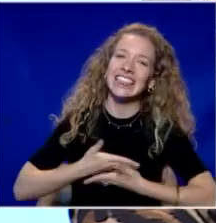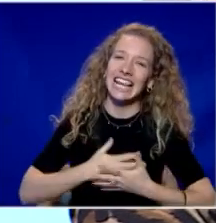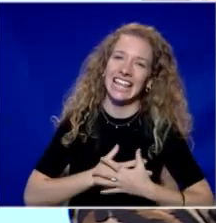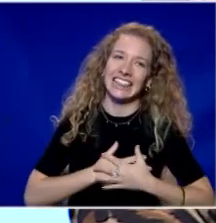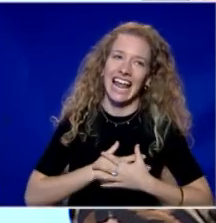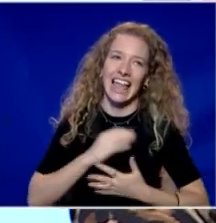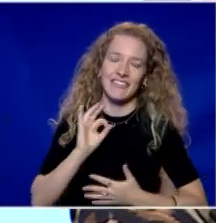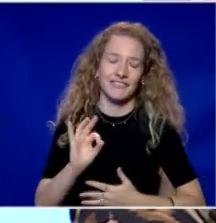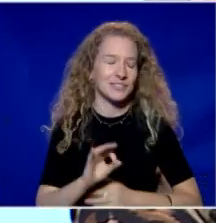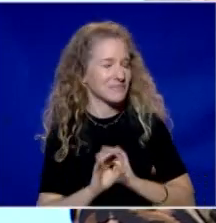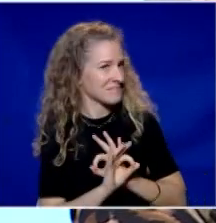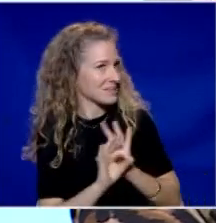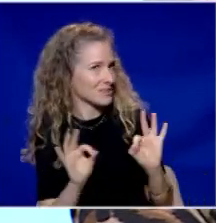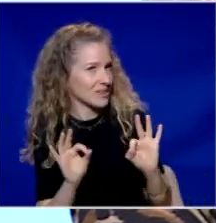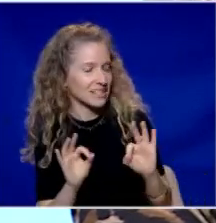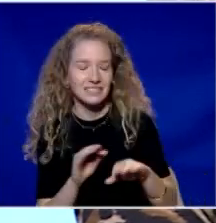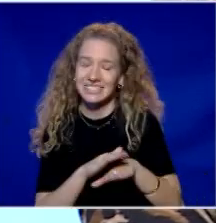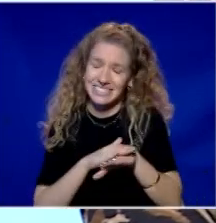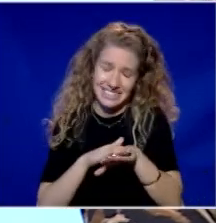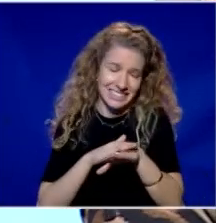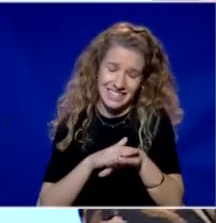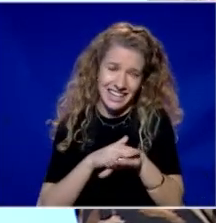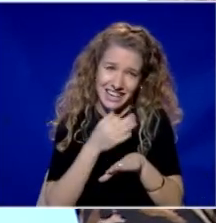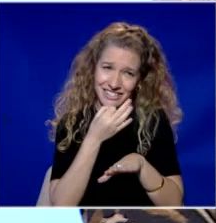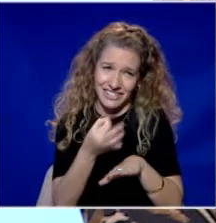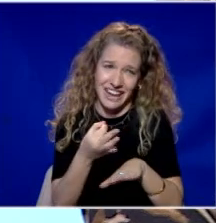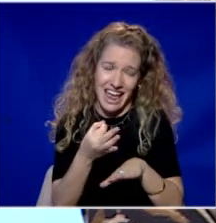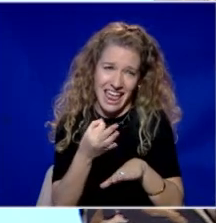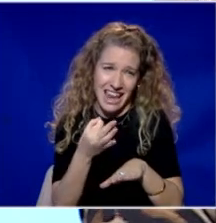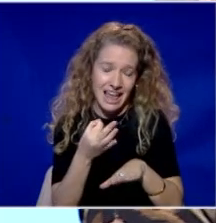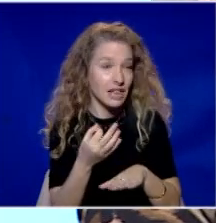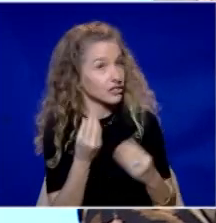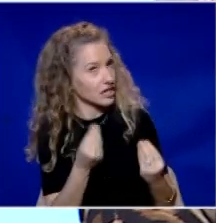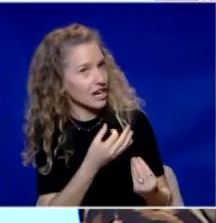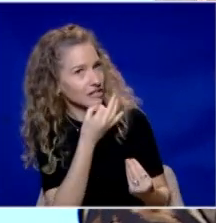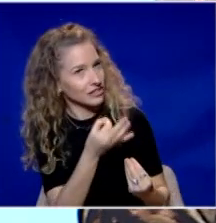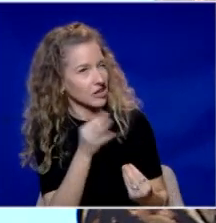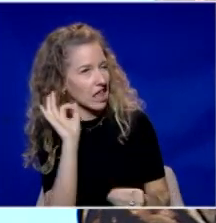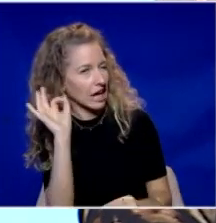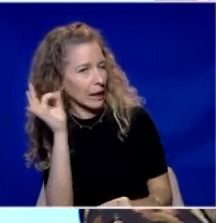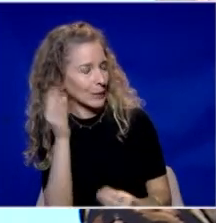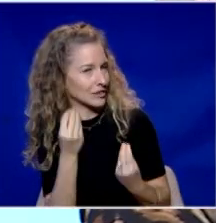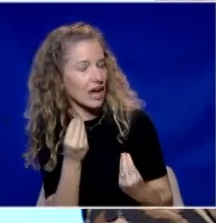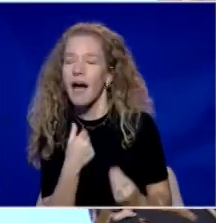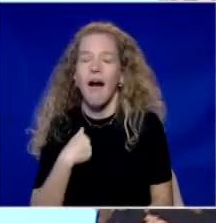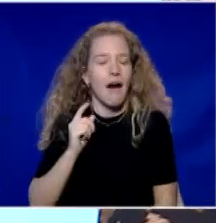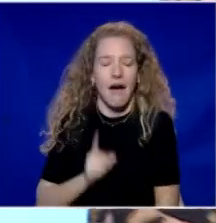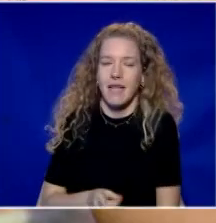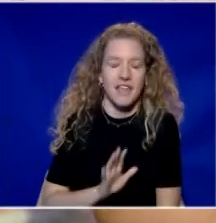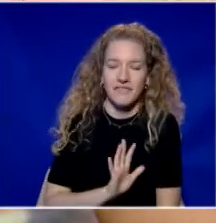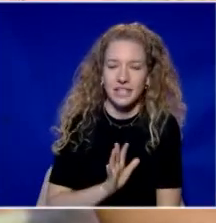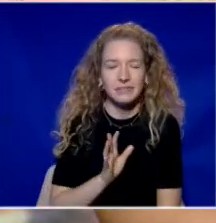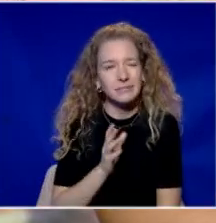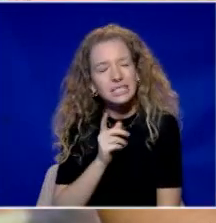מצוין. אני חייבת לשאול, סליחה שזה טרש, אבל... לא יודע, שאל אותם אם זה ממוכן. רגע, יש שאלה טרש, בוא נשמע את השאלה טרש. השאלה טרש, אני חייבת, כי זה